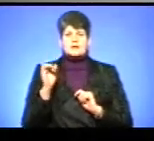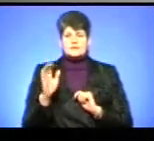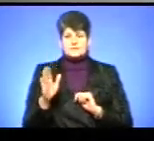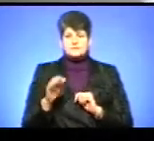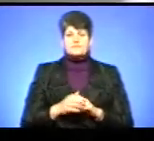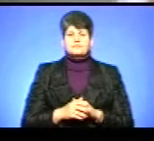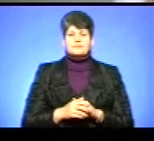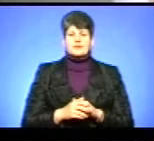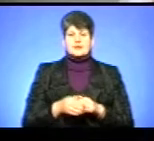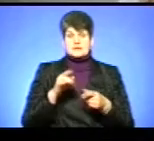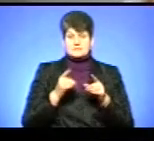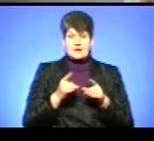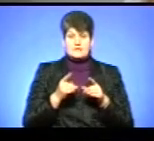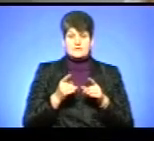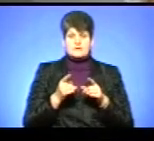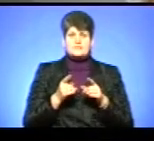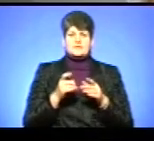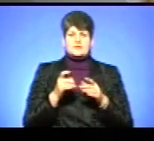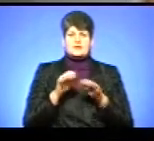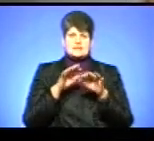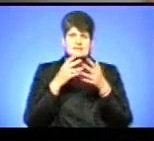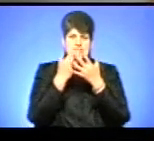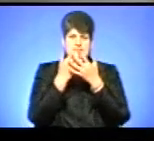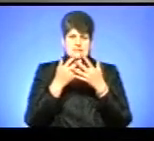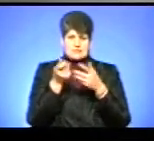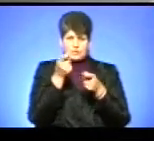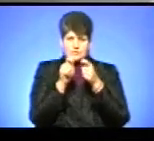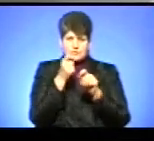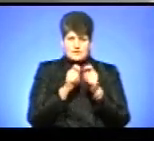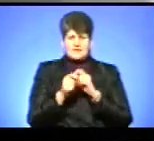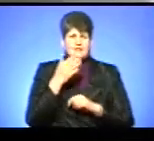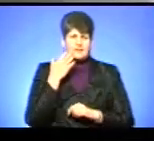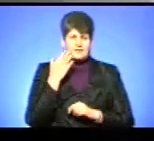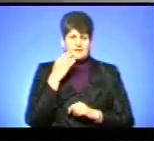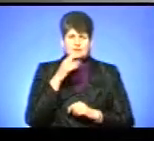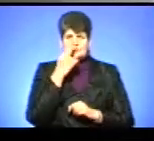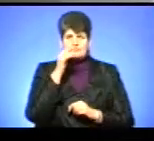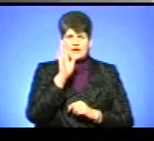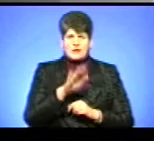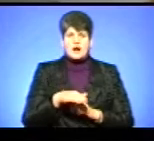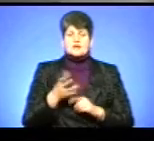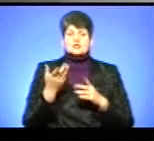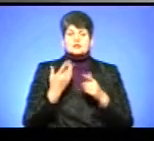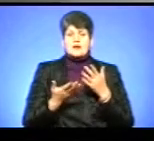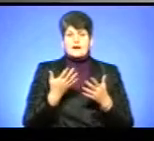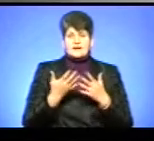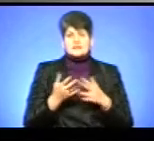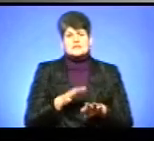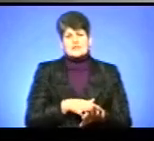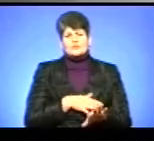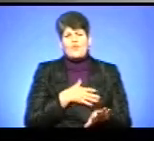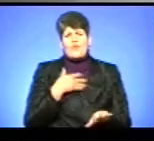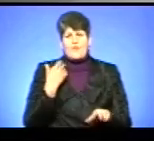Насправді плести сітку досить легко і ти до цього звикаєш. Трошки, звісно, проблеми – це довго плететься